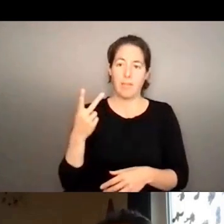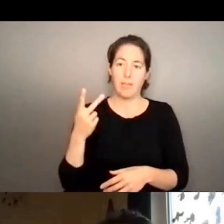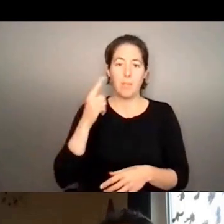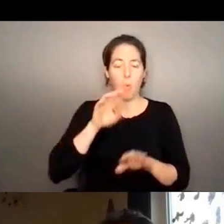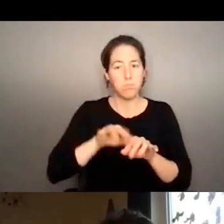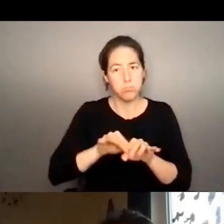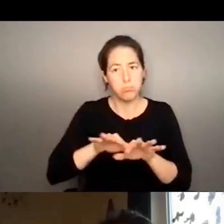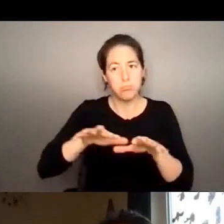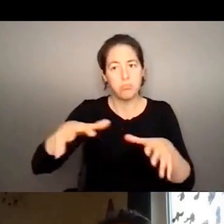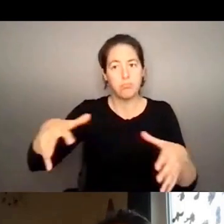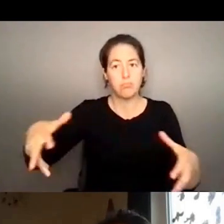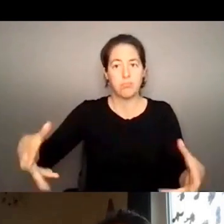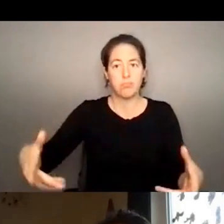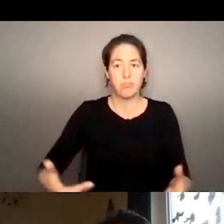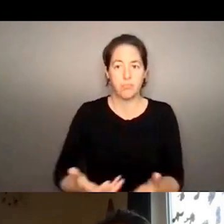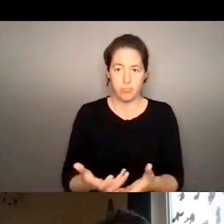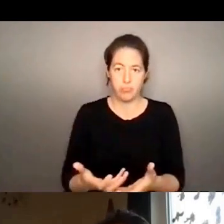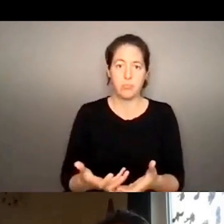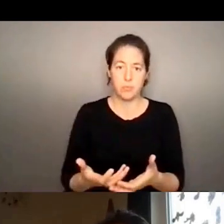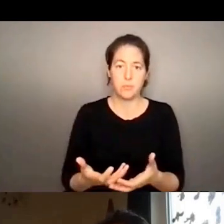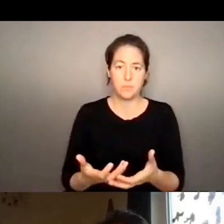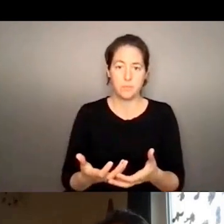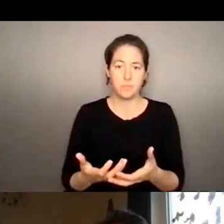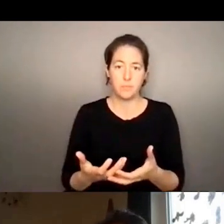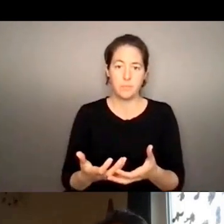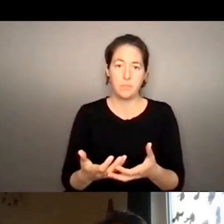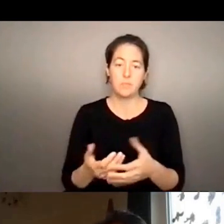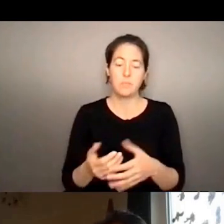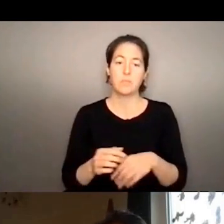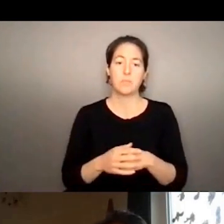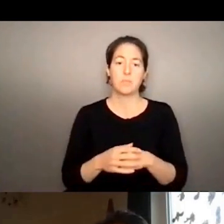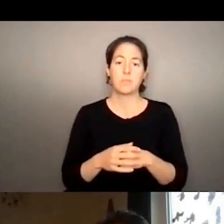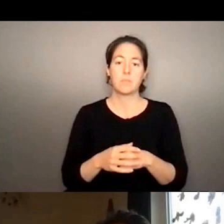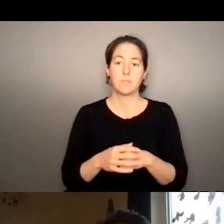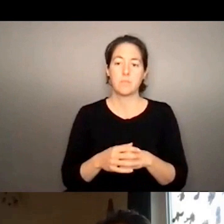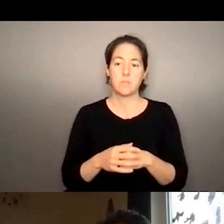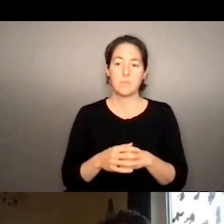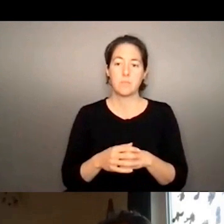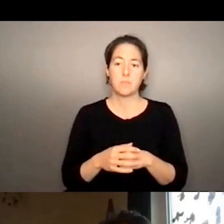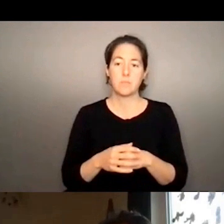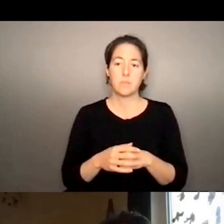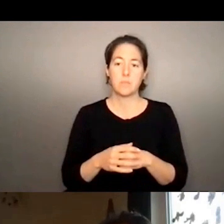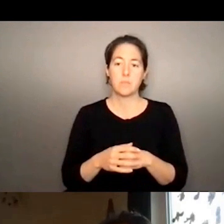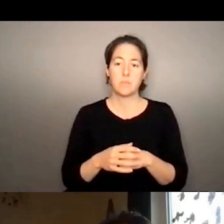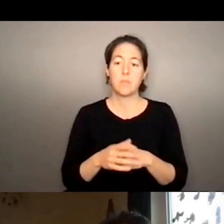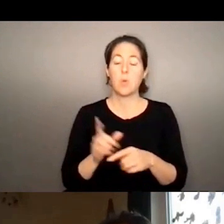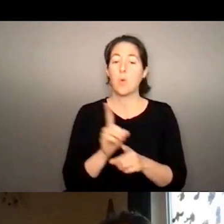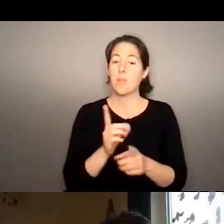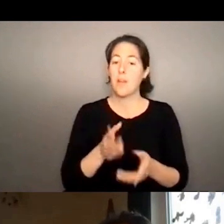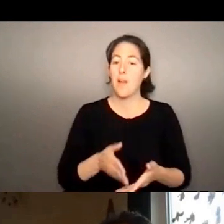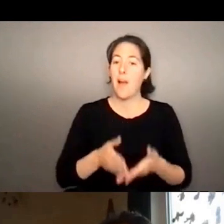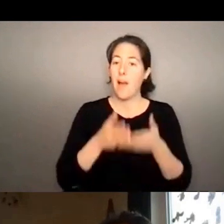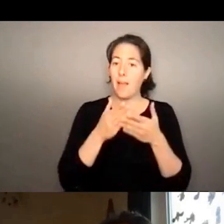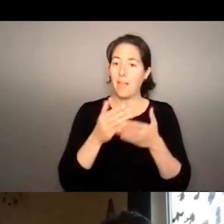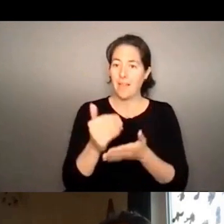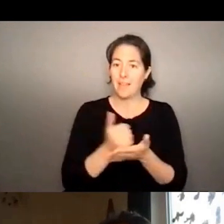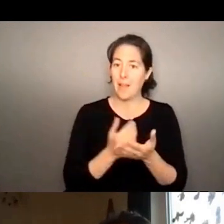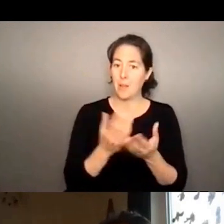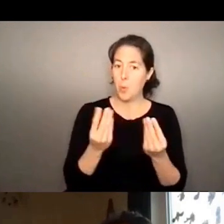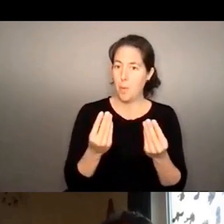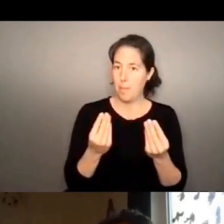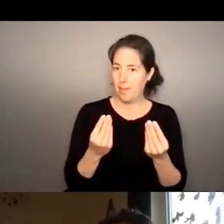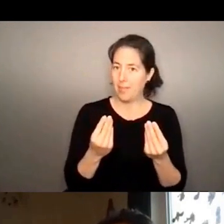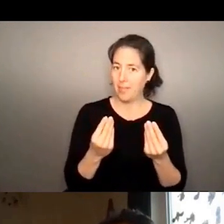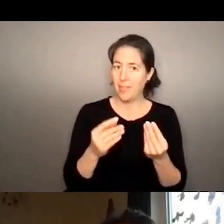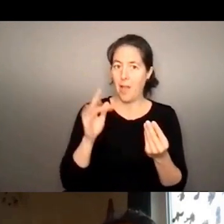colonisation du substrat, qui est ici une bûche. Ça l'aide aussi à garder l'humidité du mycélium parce